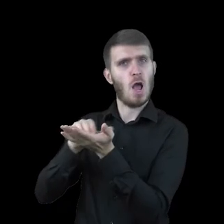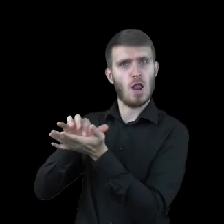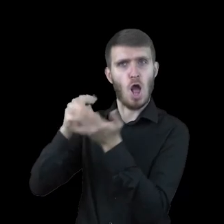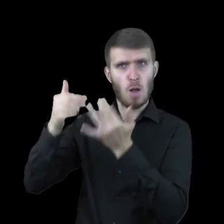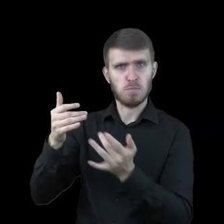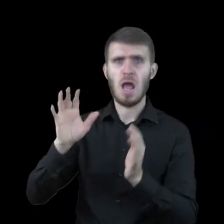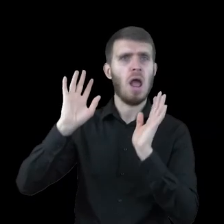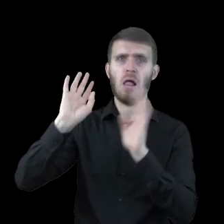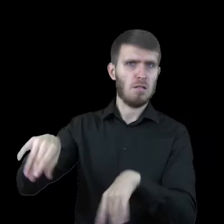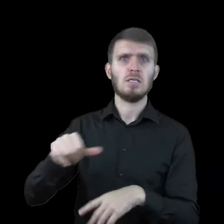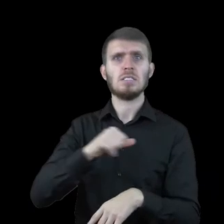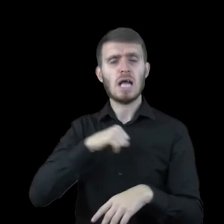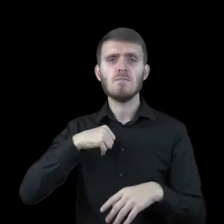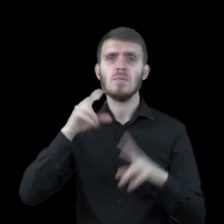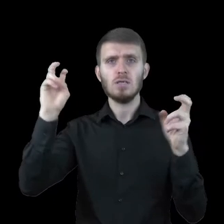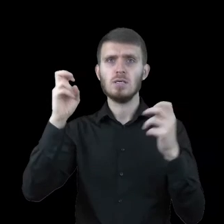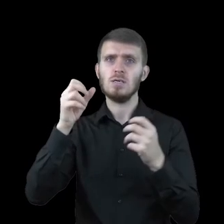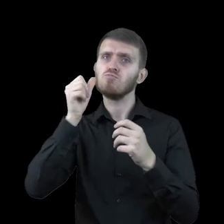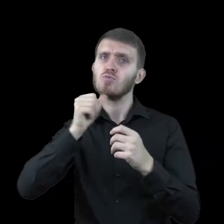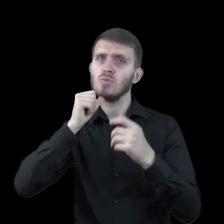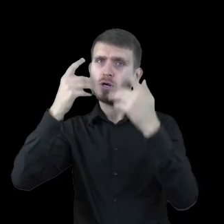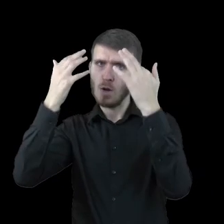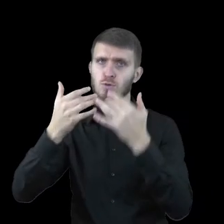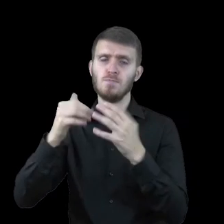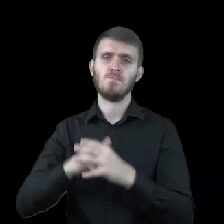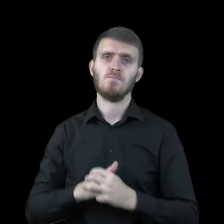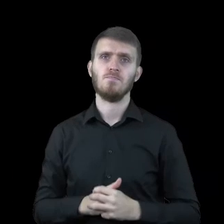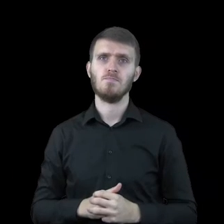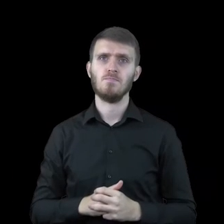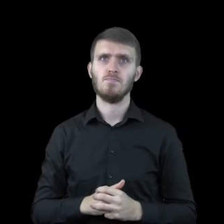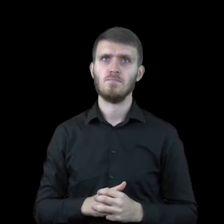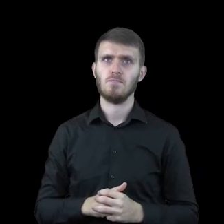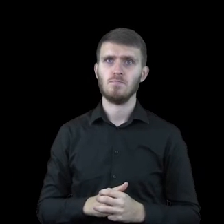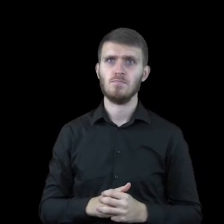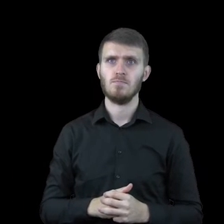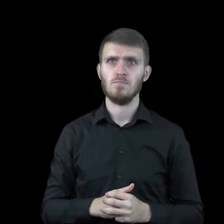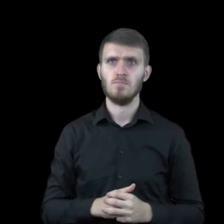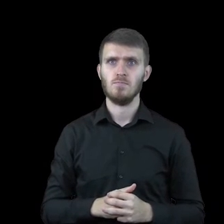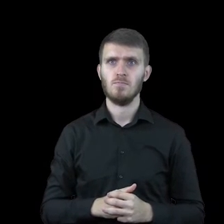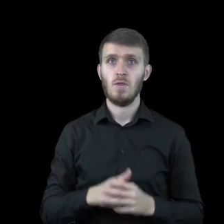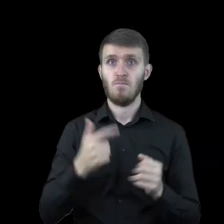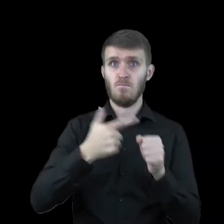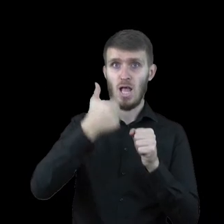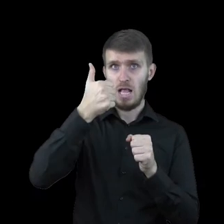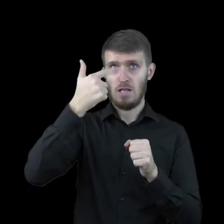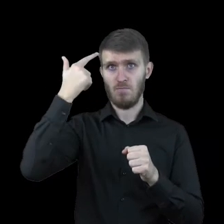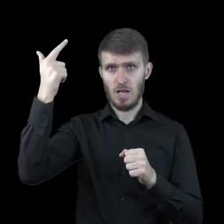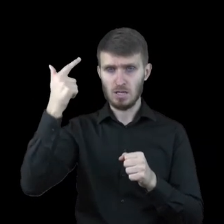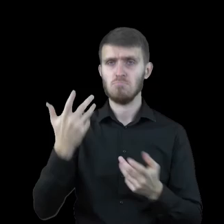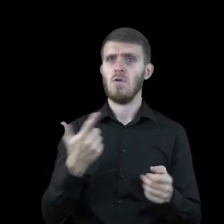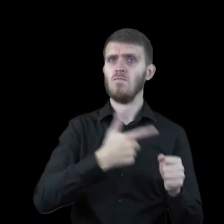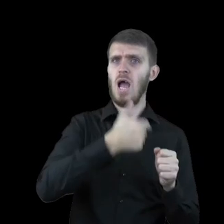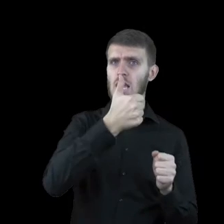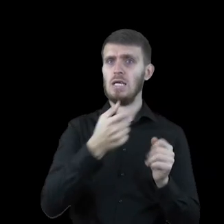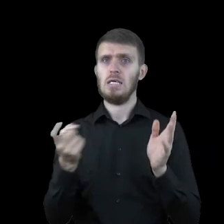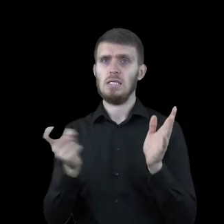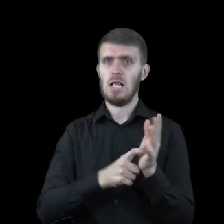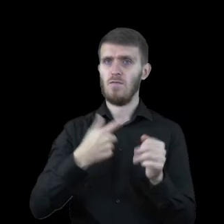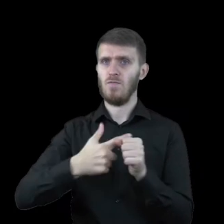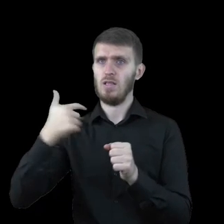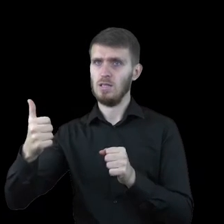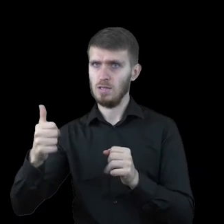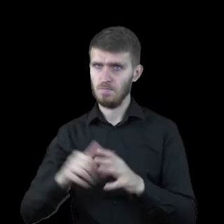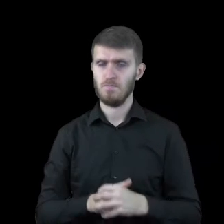I aby to rozwiązać, mógłbym skorzystać z kalkulatora, żeby obliczyć sobie te wartości, ale nie skorzystam. Policzymy to sobie